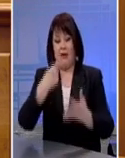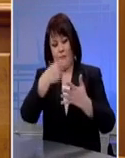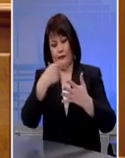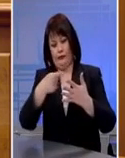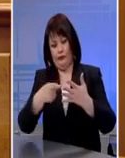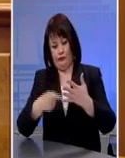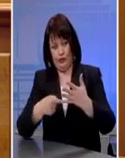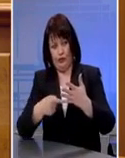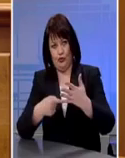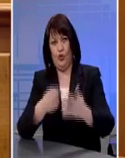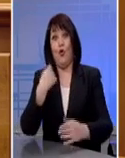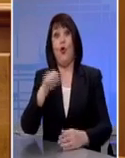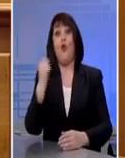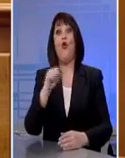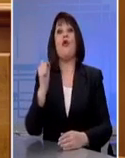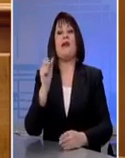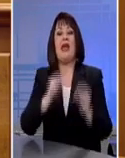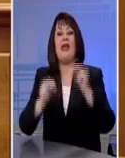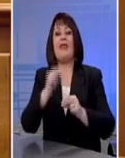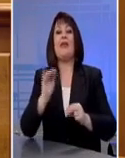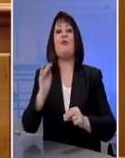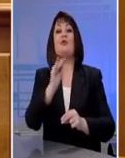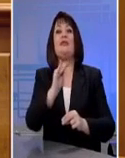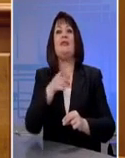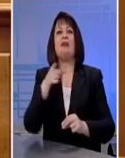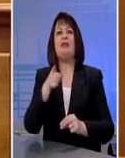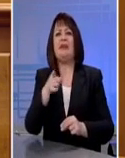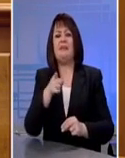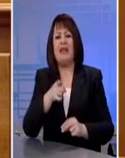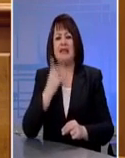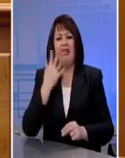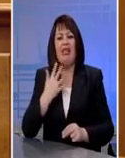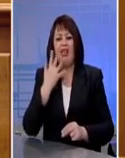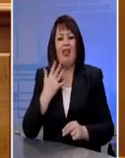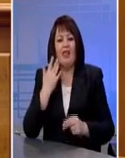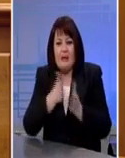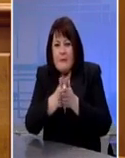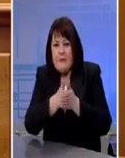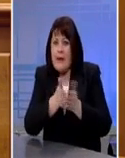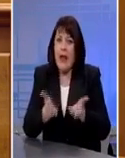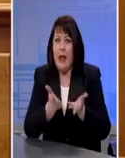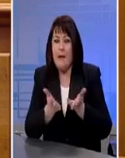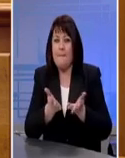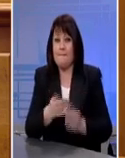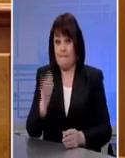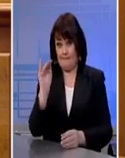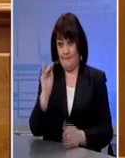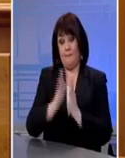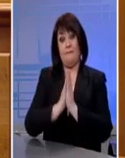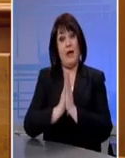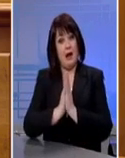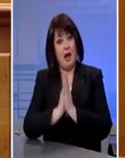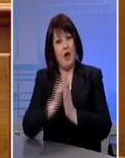οι οποίοι είπαν όχι στο δημοψήφισμα, τους είπα λιγούριδες. Τον παρακαλώ τον κύριο Καμένο και τον